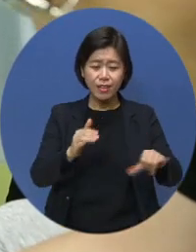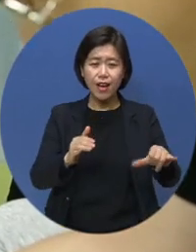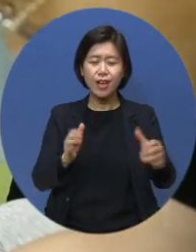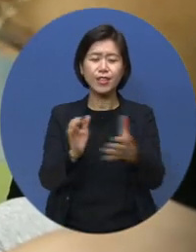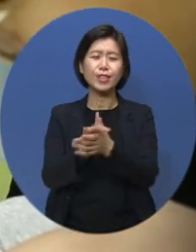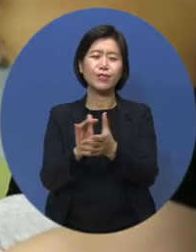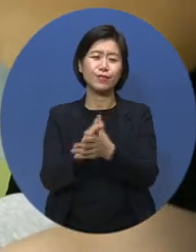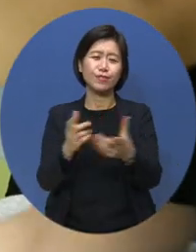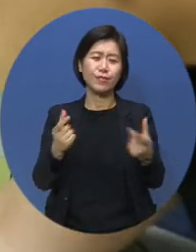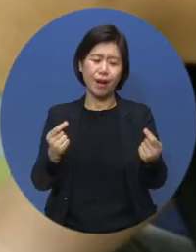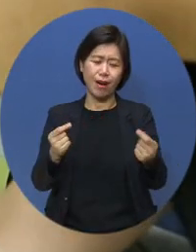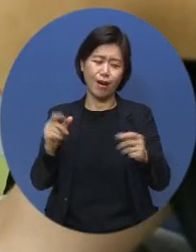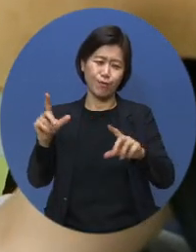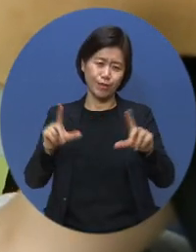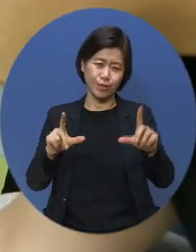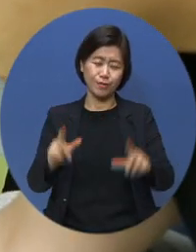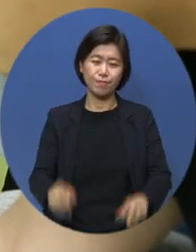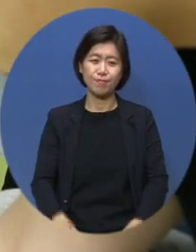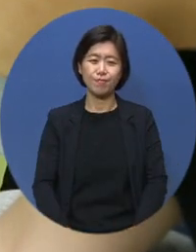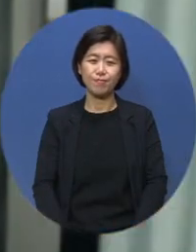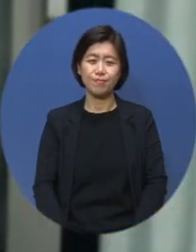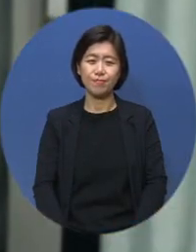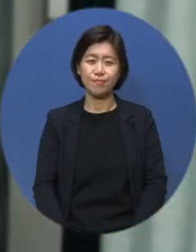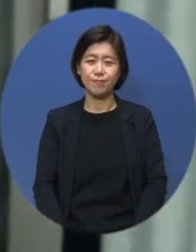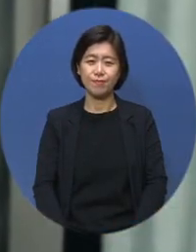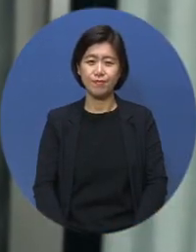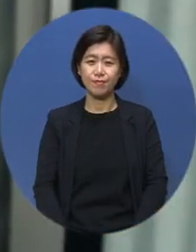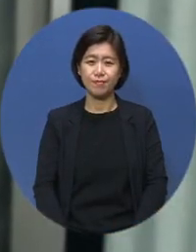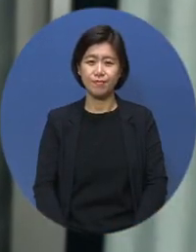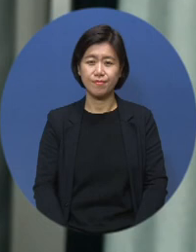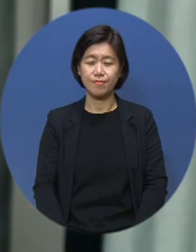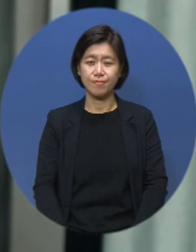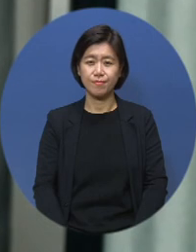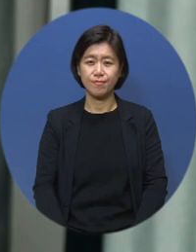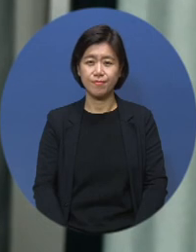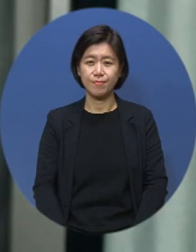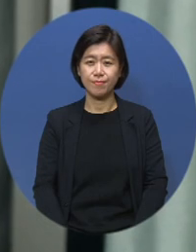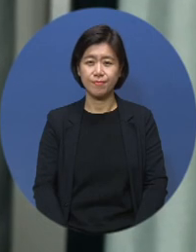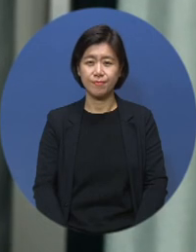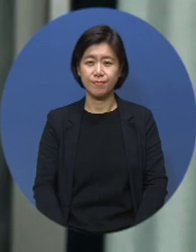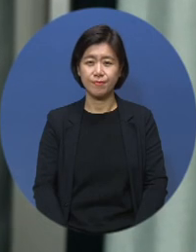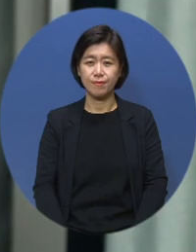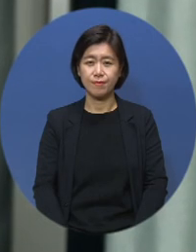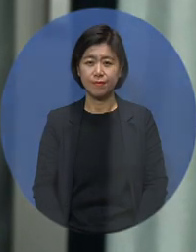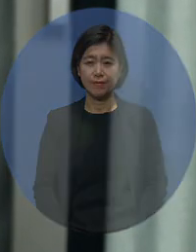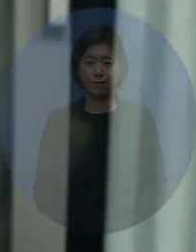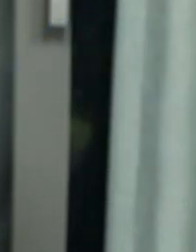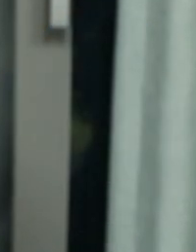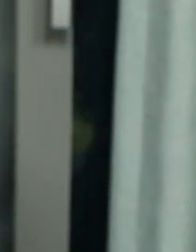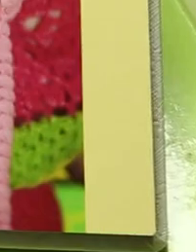새롭게 만합니다 대화 될 것 같다 이제 4